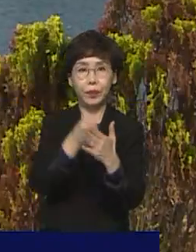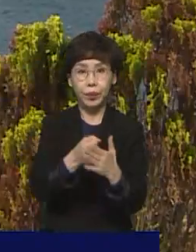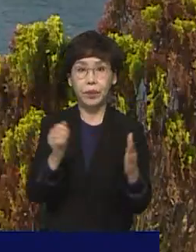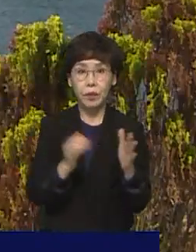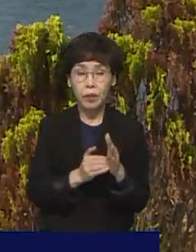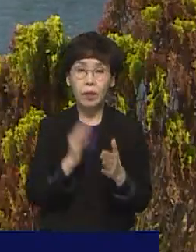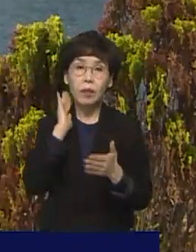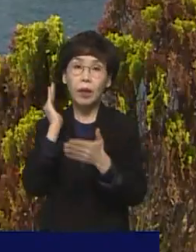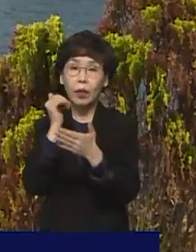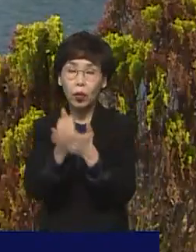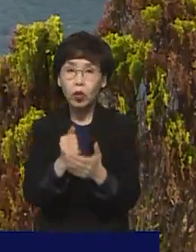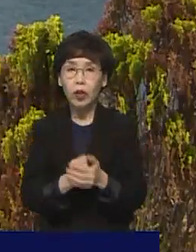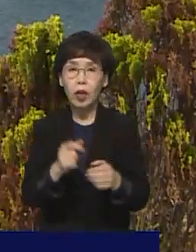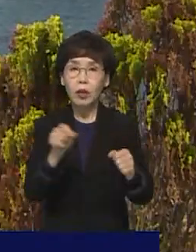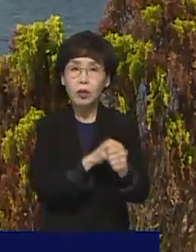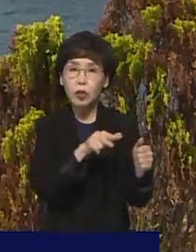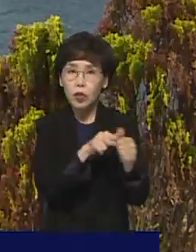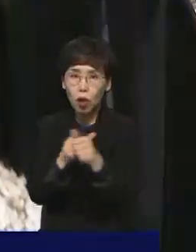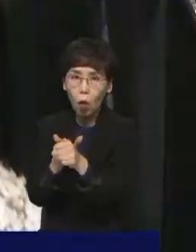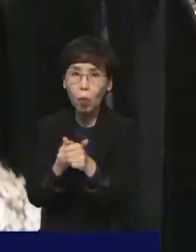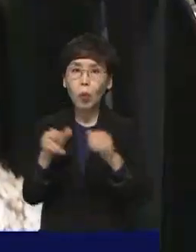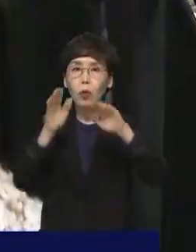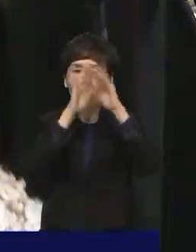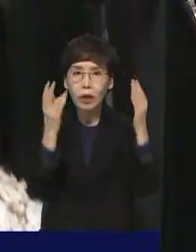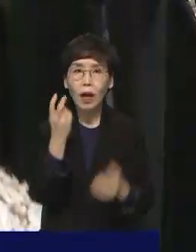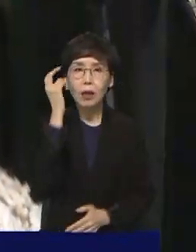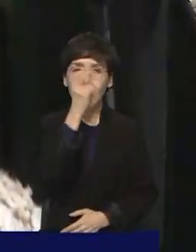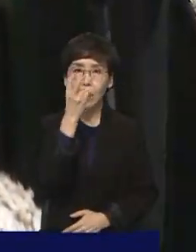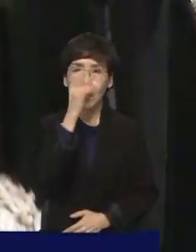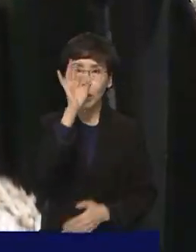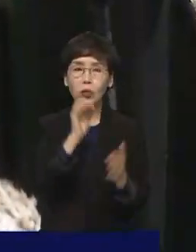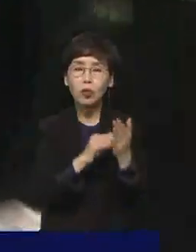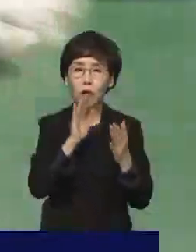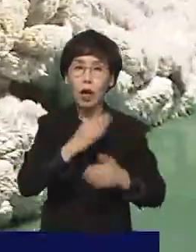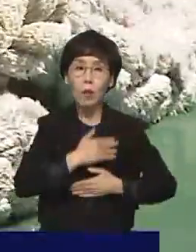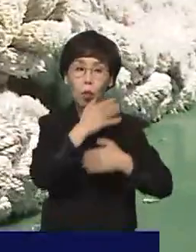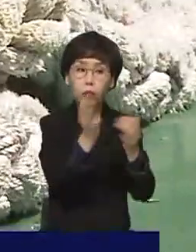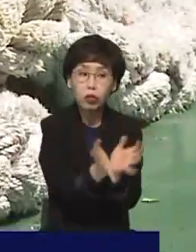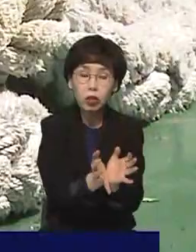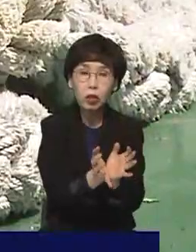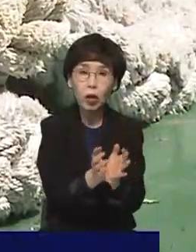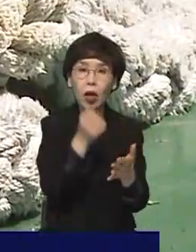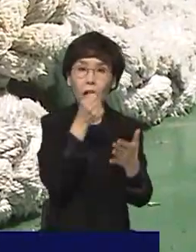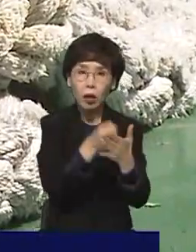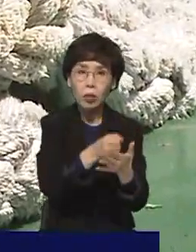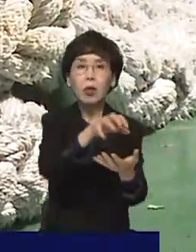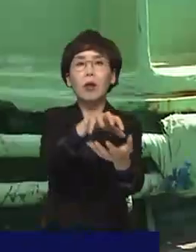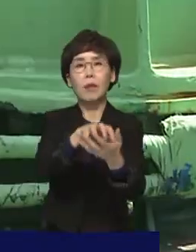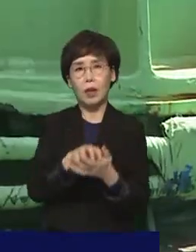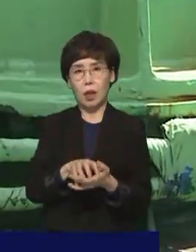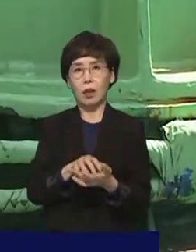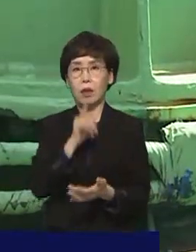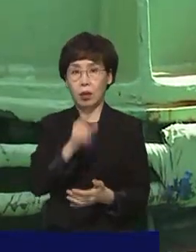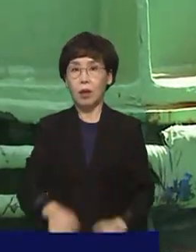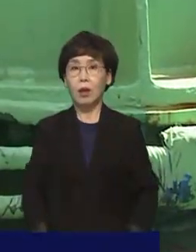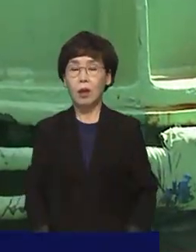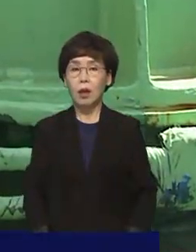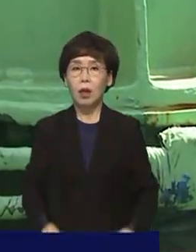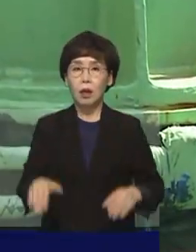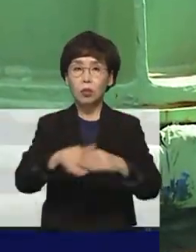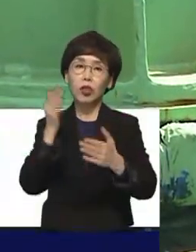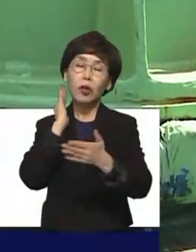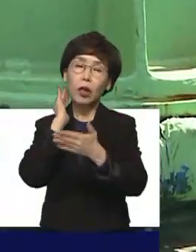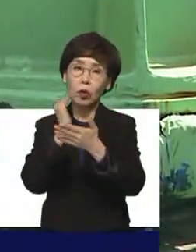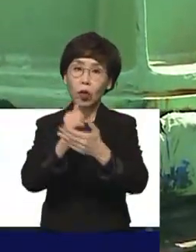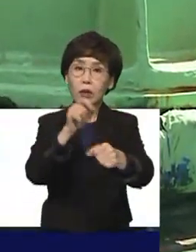대통령이 이른바 특수정보까지 직접 살펴본 뒤 안보 부처들의 판단을 수용했다는 겁니다 문전